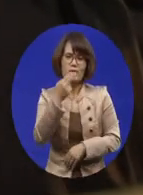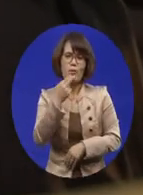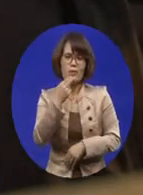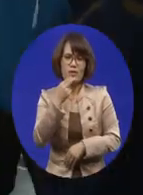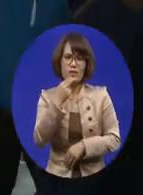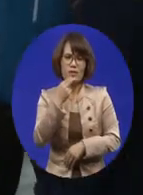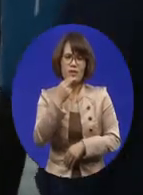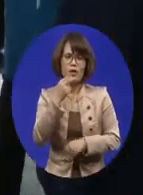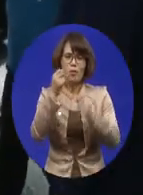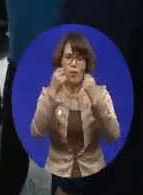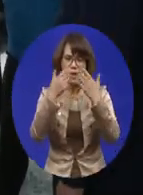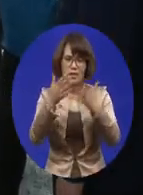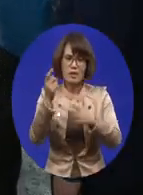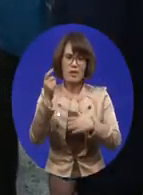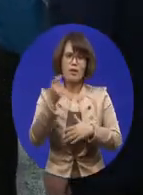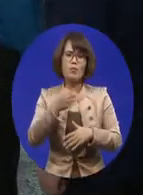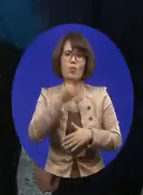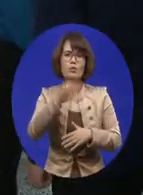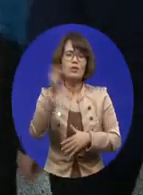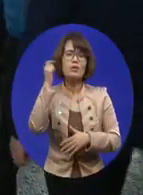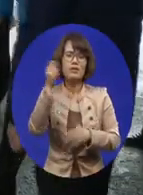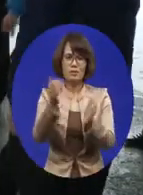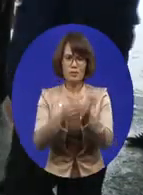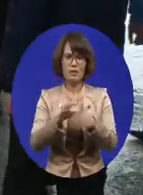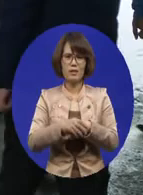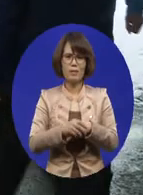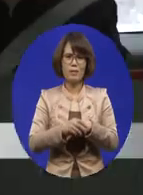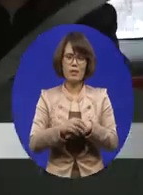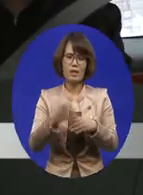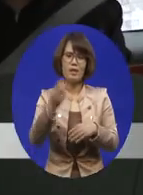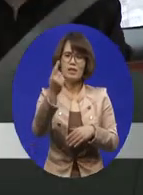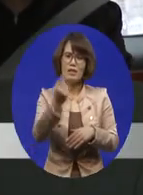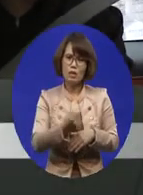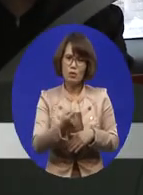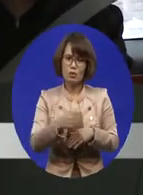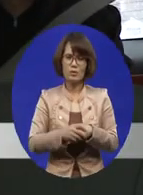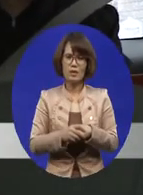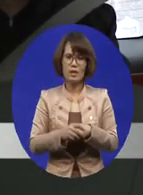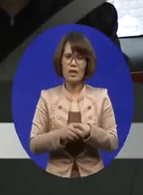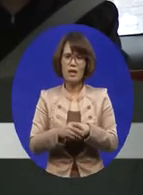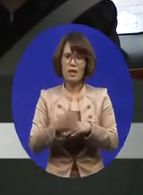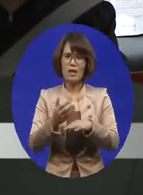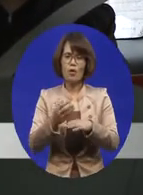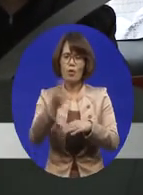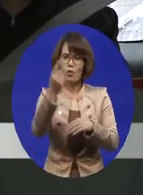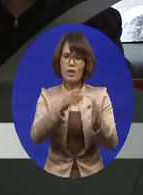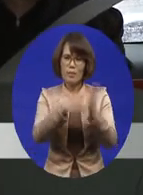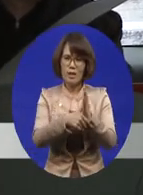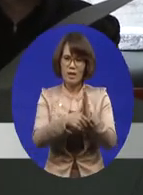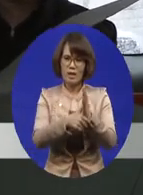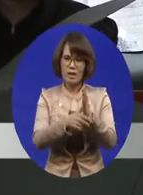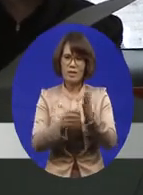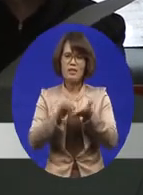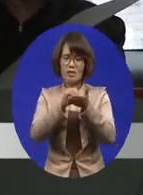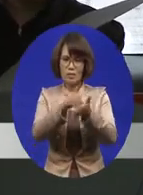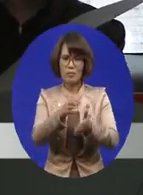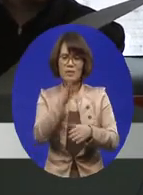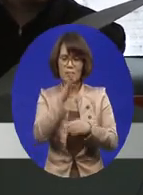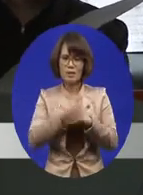불편한 점은 없는지 생생한 현장의 목소리를 들었습니다. 이걸 자주 오십니까? 예, 예. 그럼 다른 때마다 이용을 하시는 거예요? 그때만